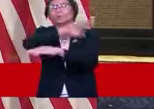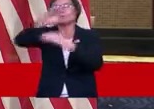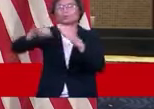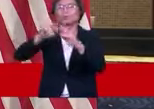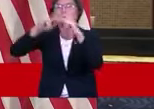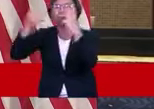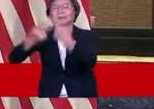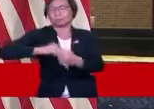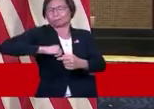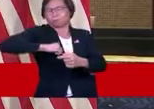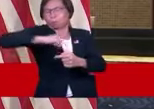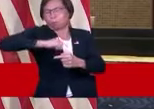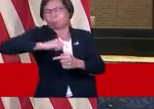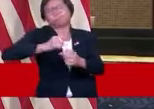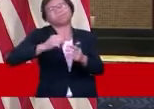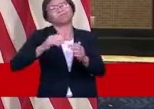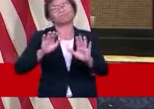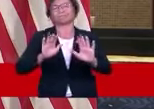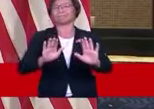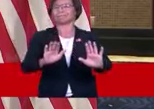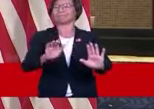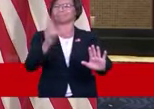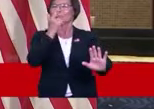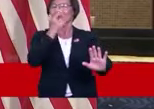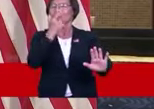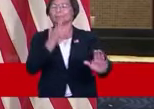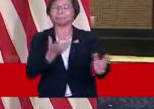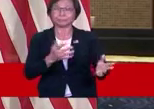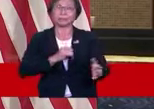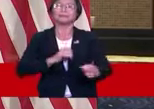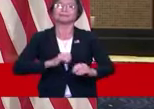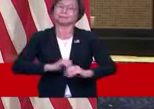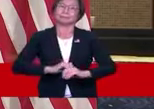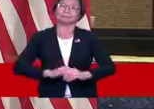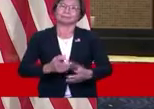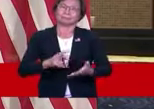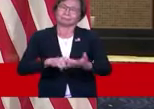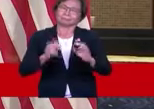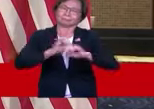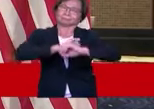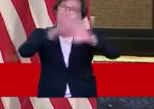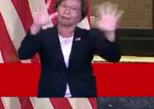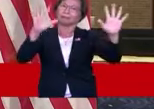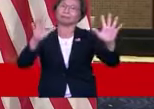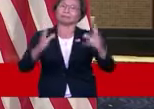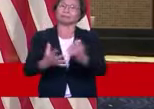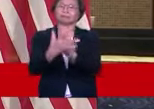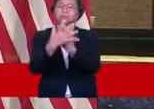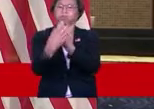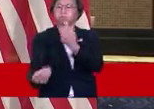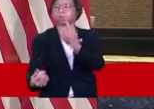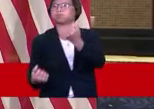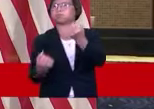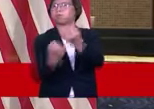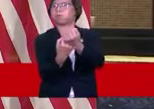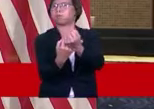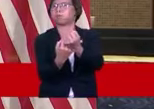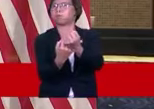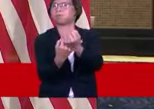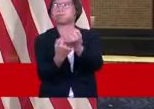pembangkang jelaslah Saya telah kehilangan sokongan majority